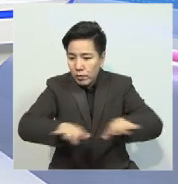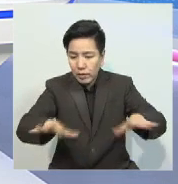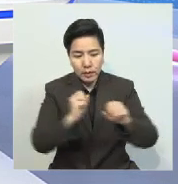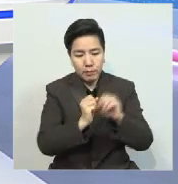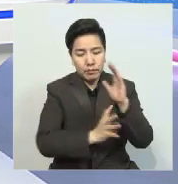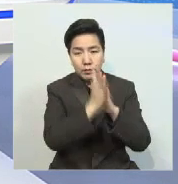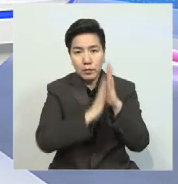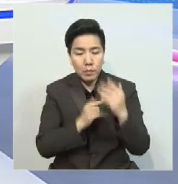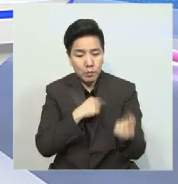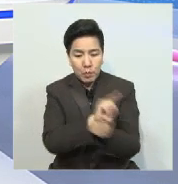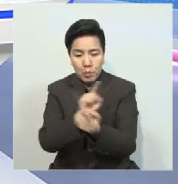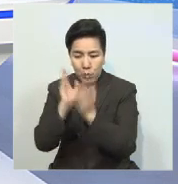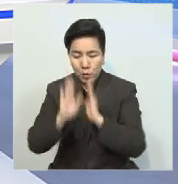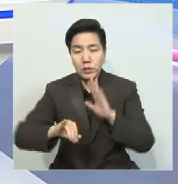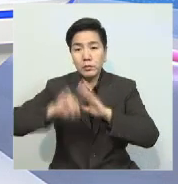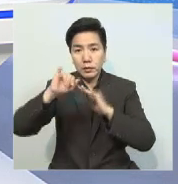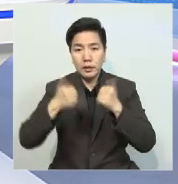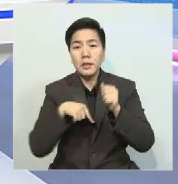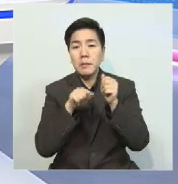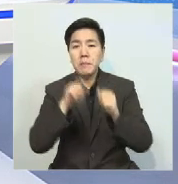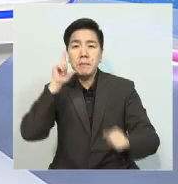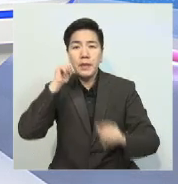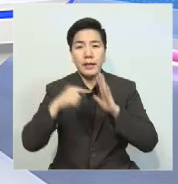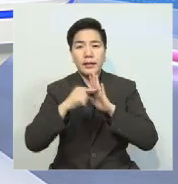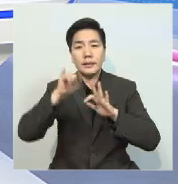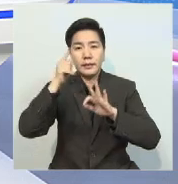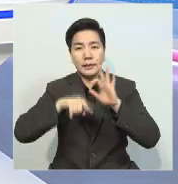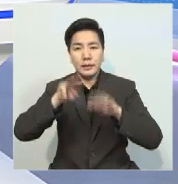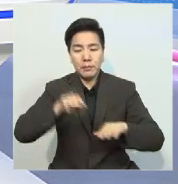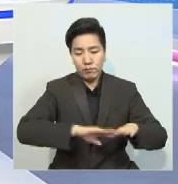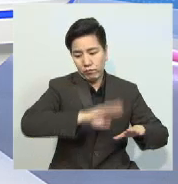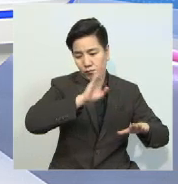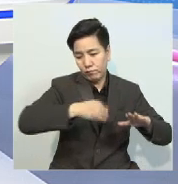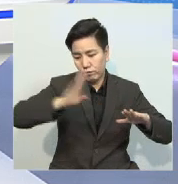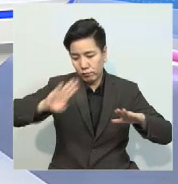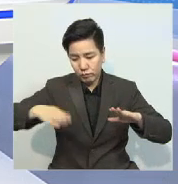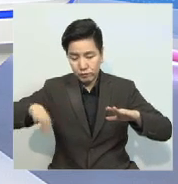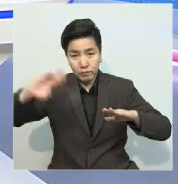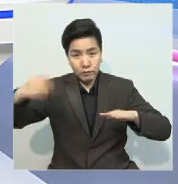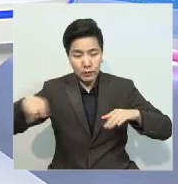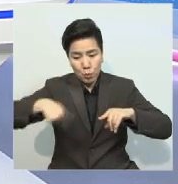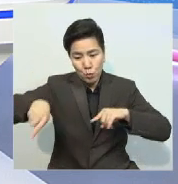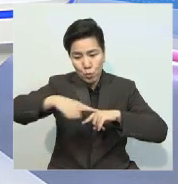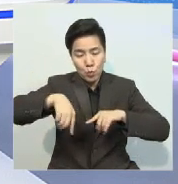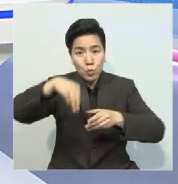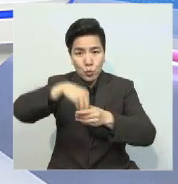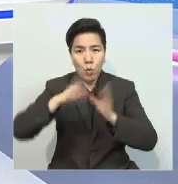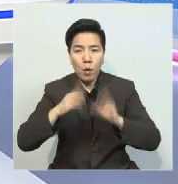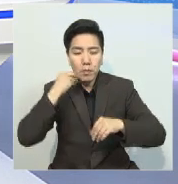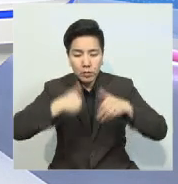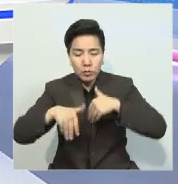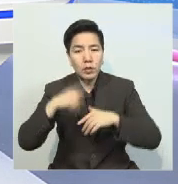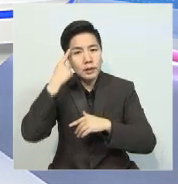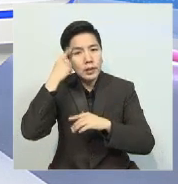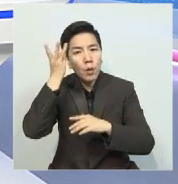บปะกับประชาชนในพื้นที่ด้วยนะคะแม้ว่าอำเภอแม่แจ่มจะเป็นพื้นที่กลางหุบเขาแล้วก็ถือว่าเป็นพื้นที่ห่างไกลด้วยแต่ว่าชาวบ้านที่นั่